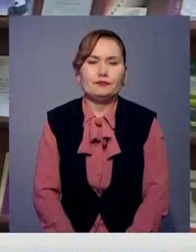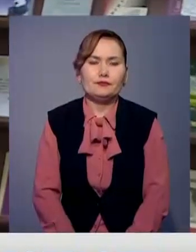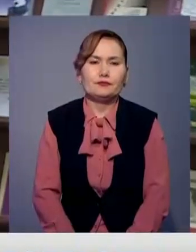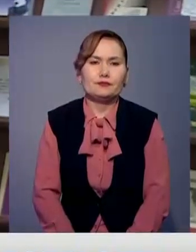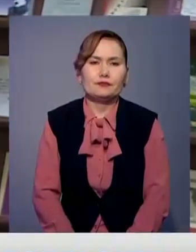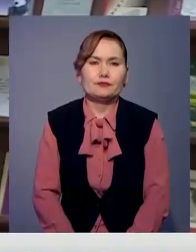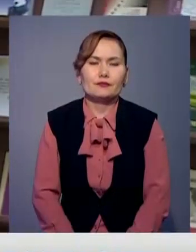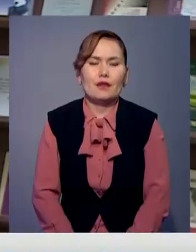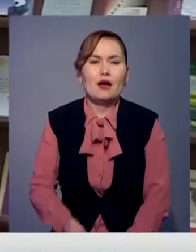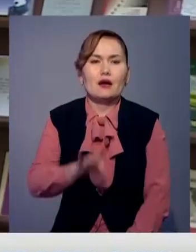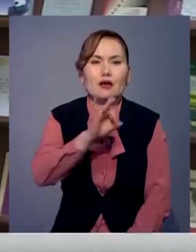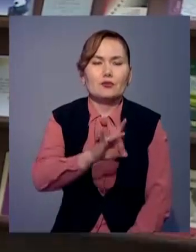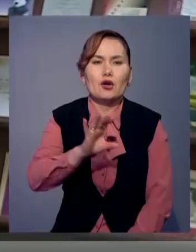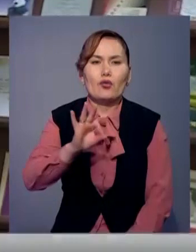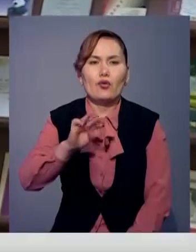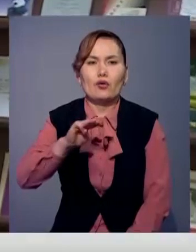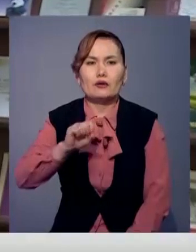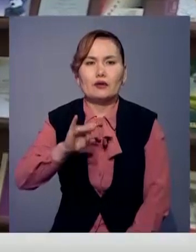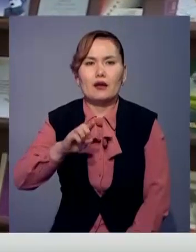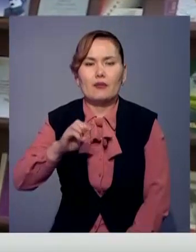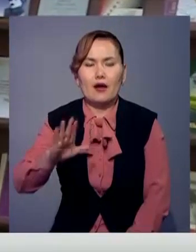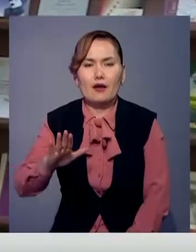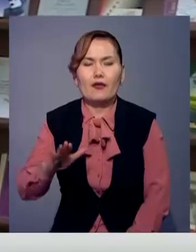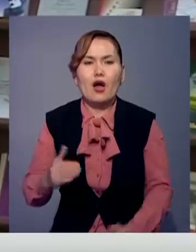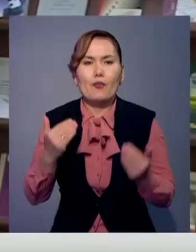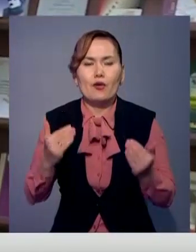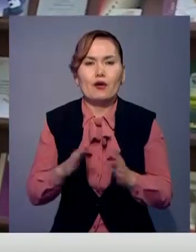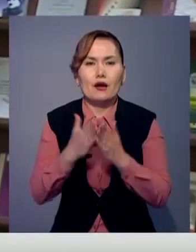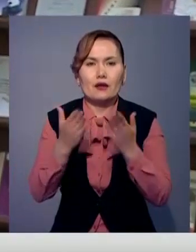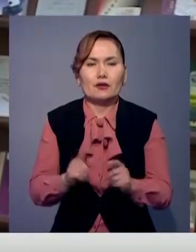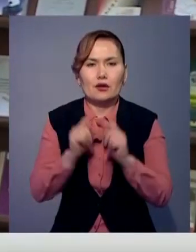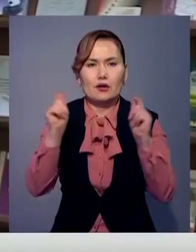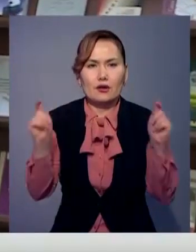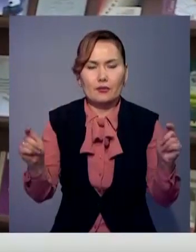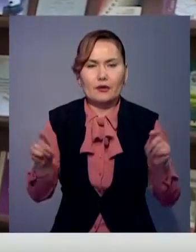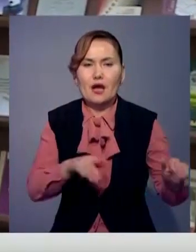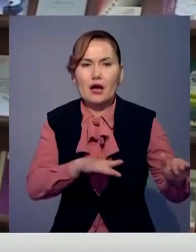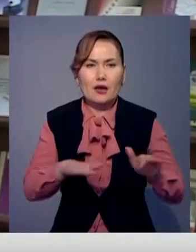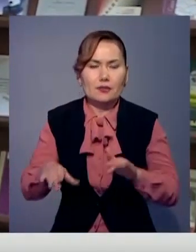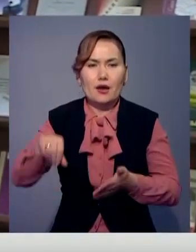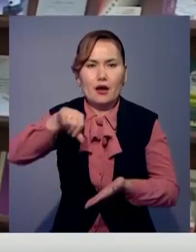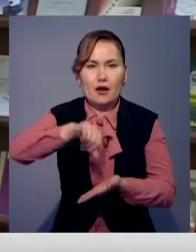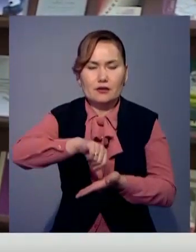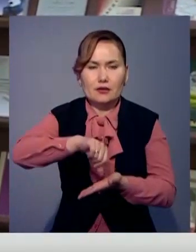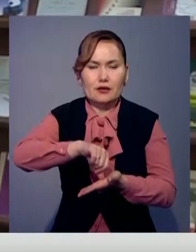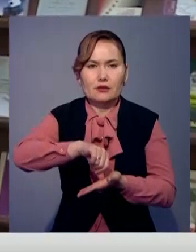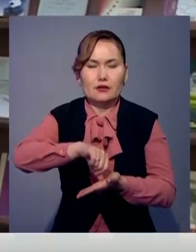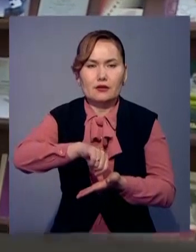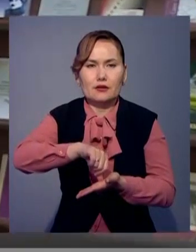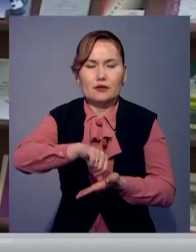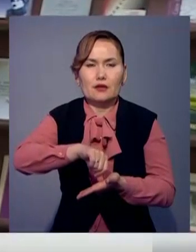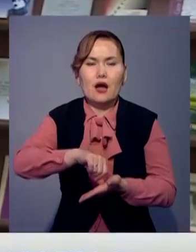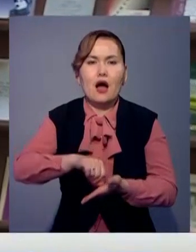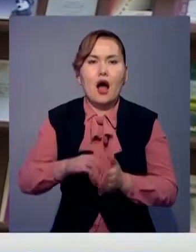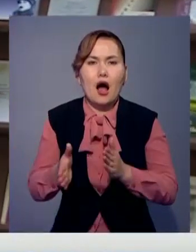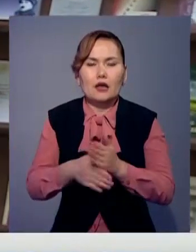Рахымжан Отарбаевтың бүгінгі кітабының тұсау кесер кесу рәсіміне қатысқалы. Енді